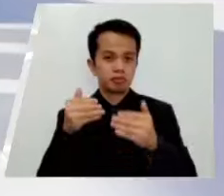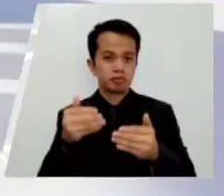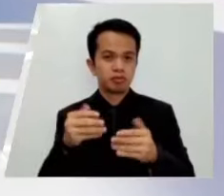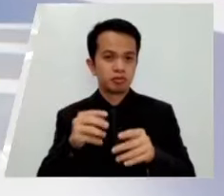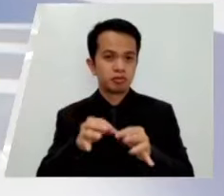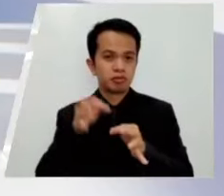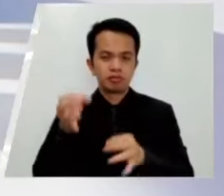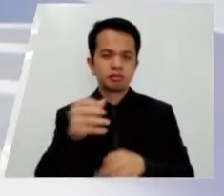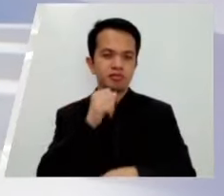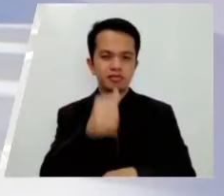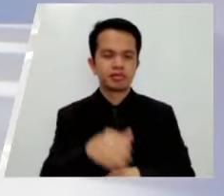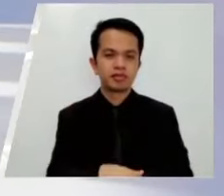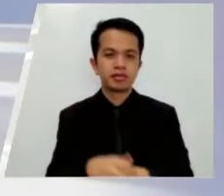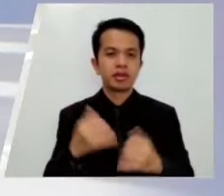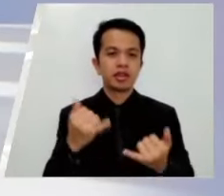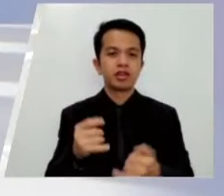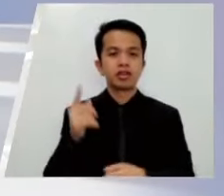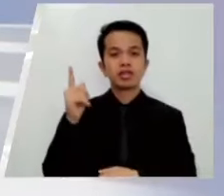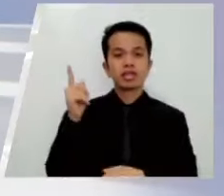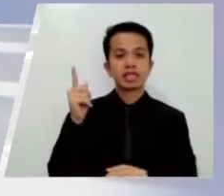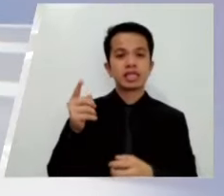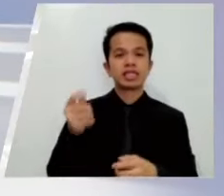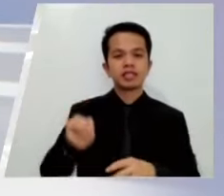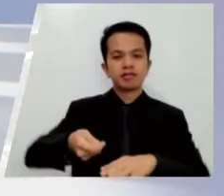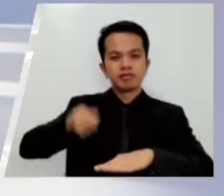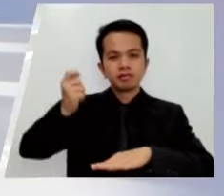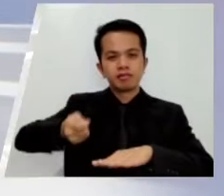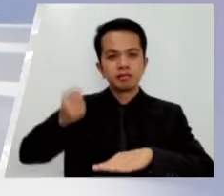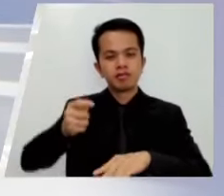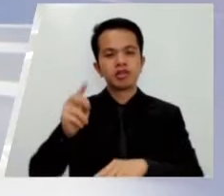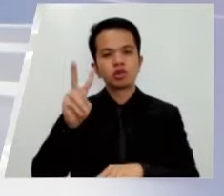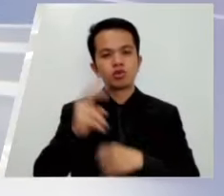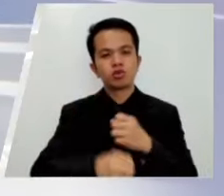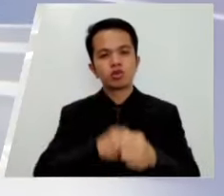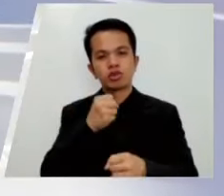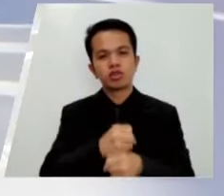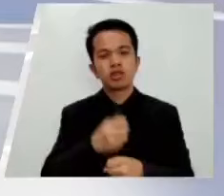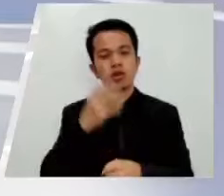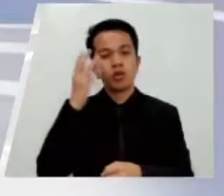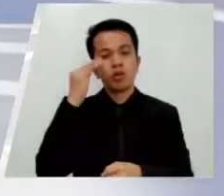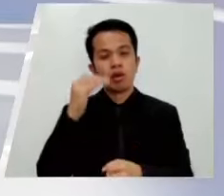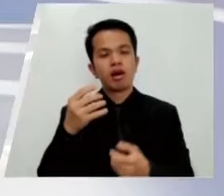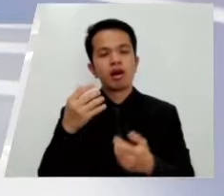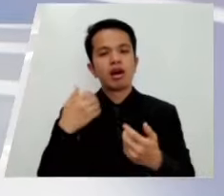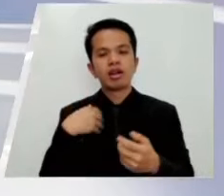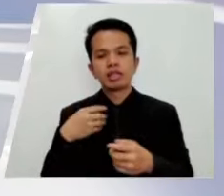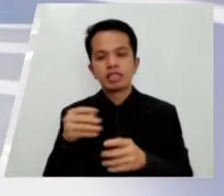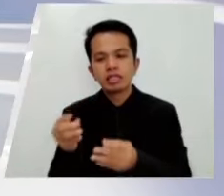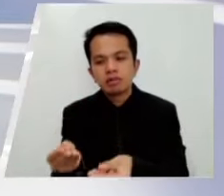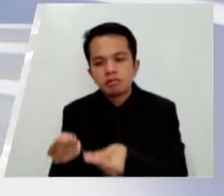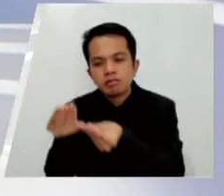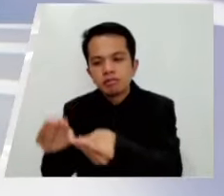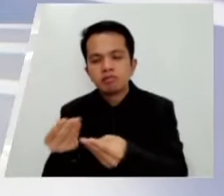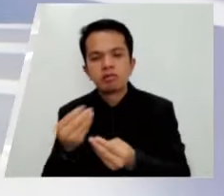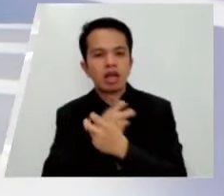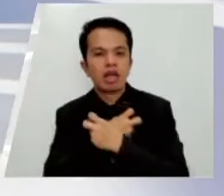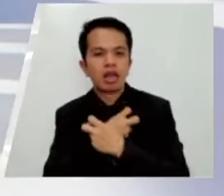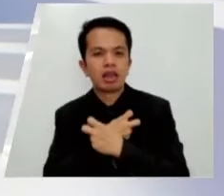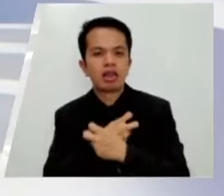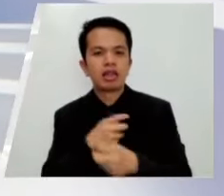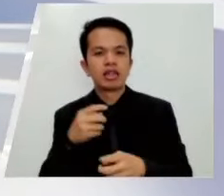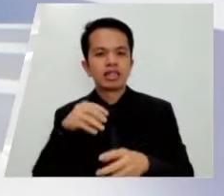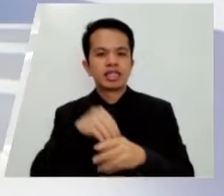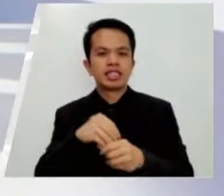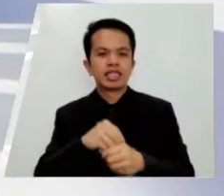Pinay sa Amerika, sinentensya ng 2 taong pagkakakulong dahil sa tangkang paglason sa kanyang asawa na member ng US Air Force.